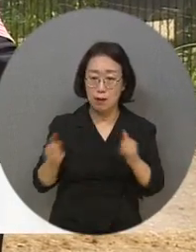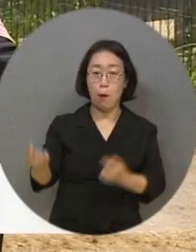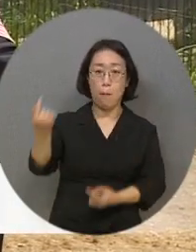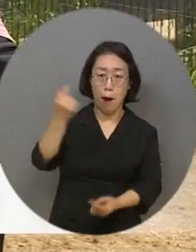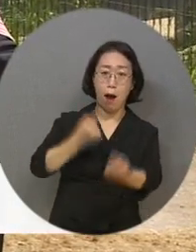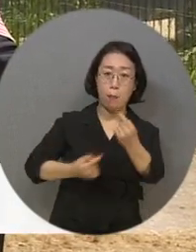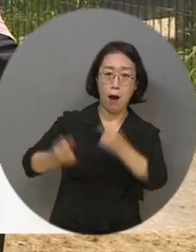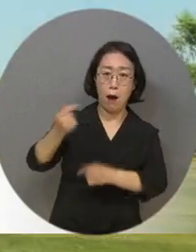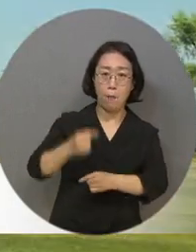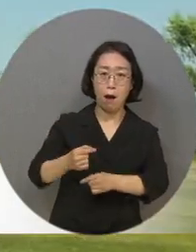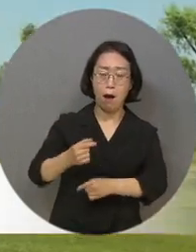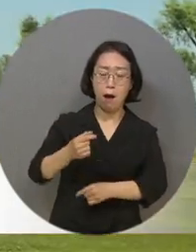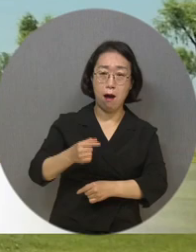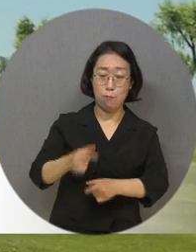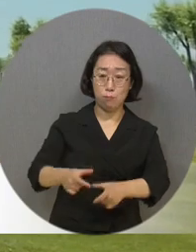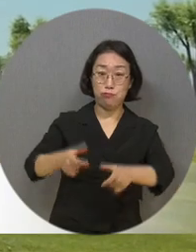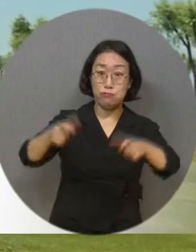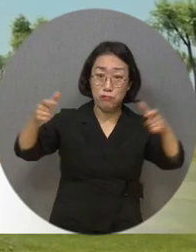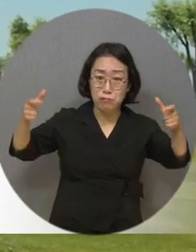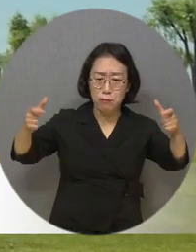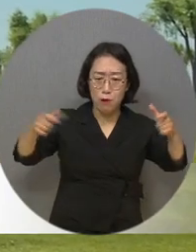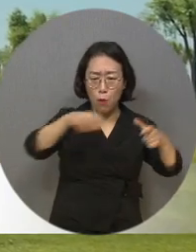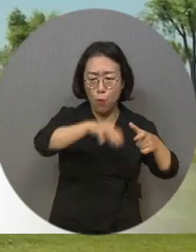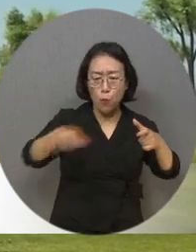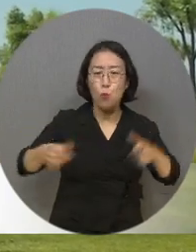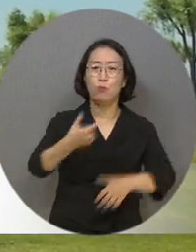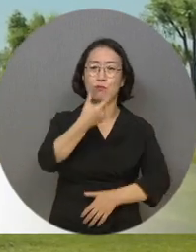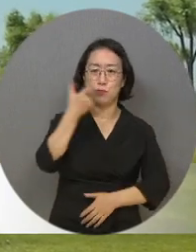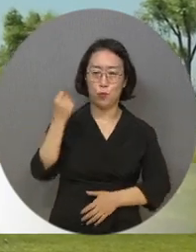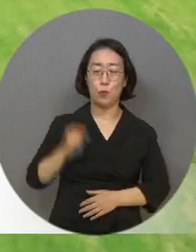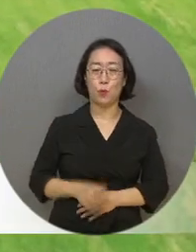대거 몰리면서 파크골프장이 부족해졌습니다.